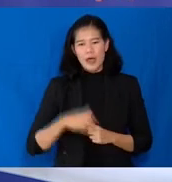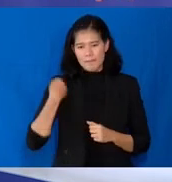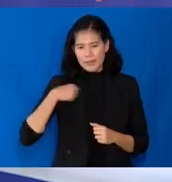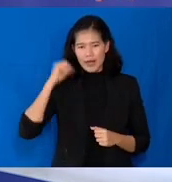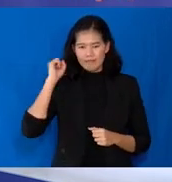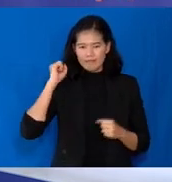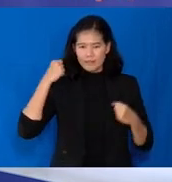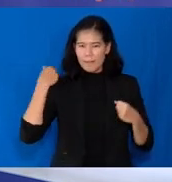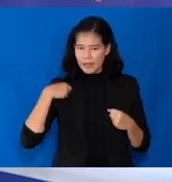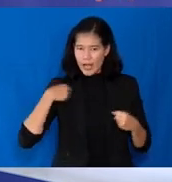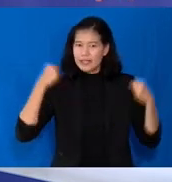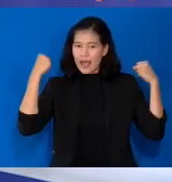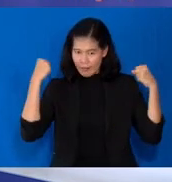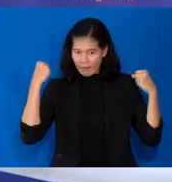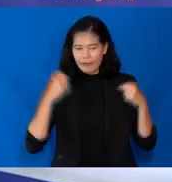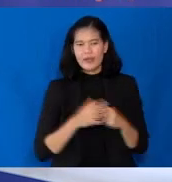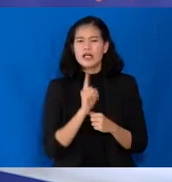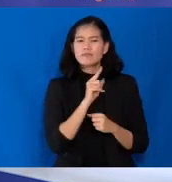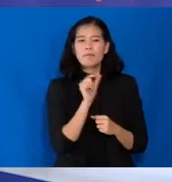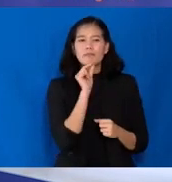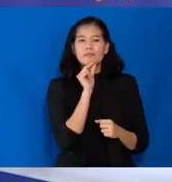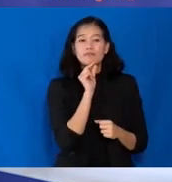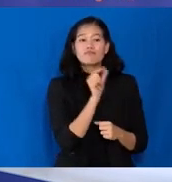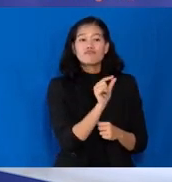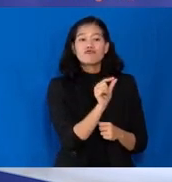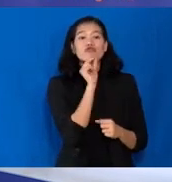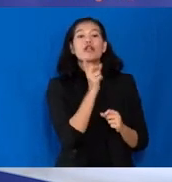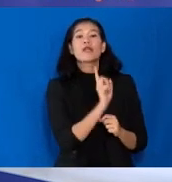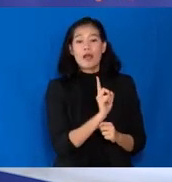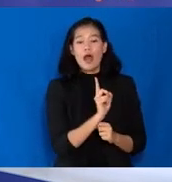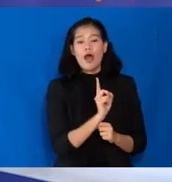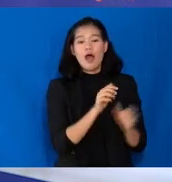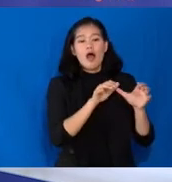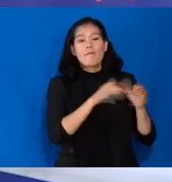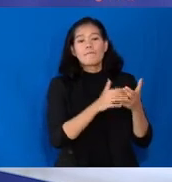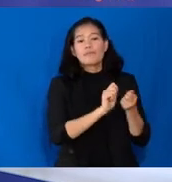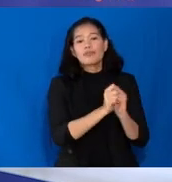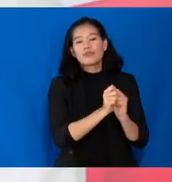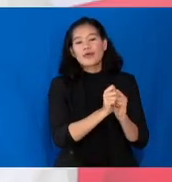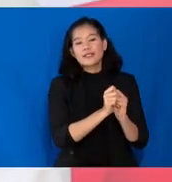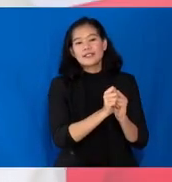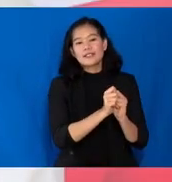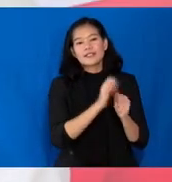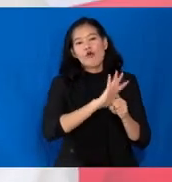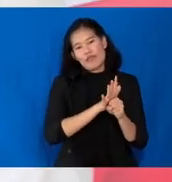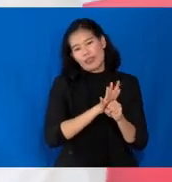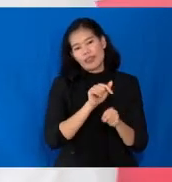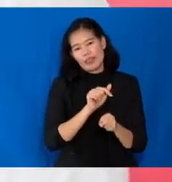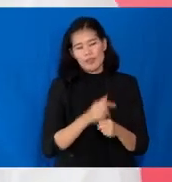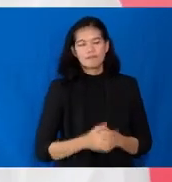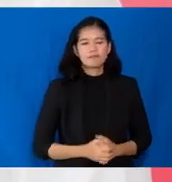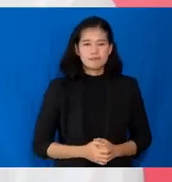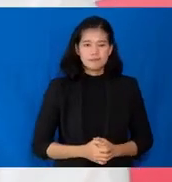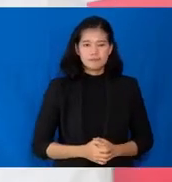yang berasal dari usulan ketua pelaksana gugus tugas percepatan penanganan covert 19